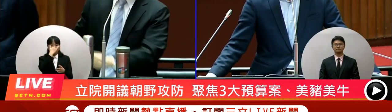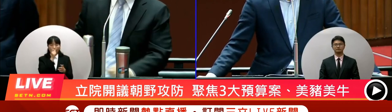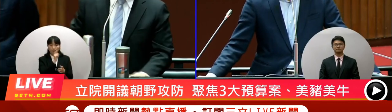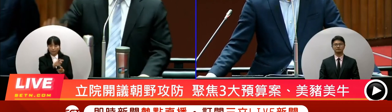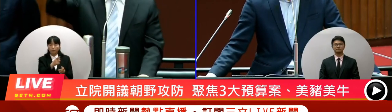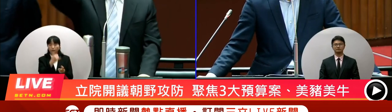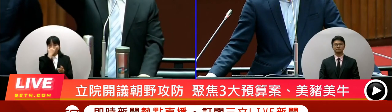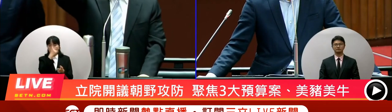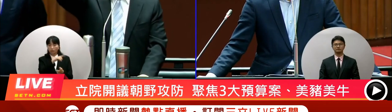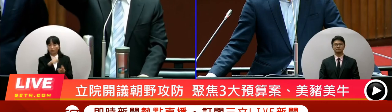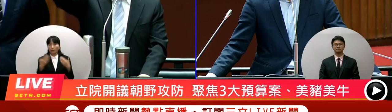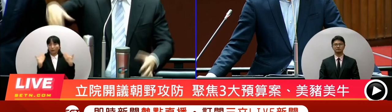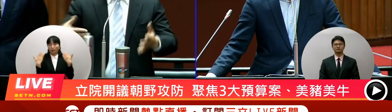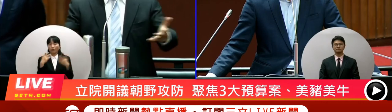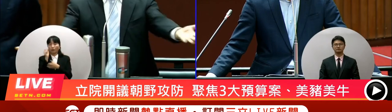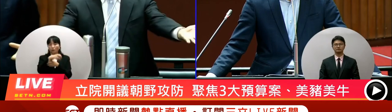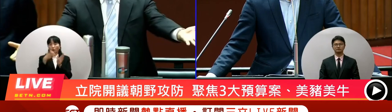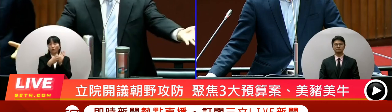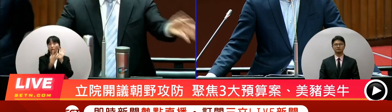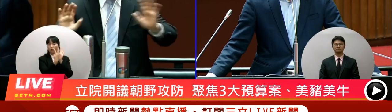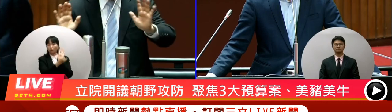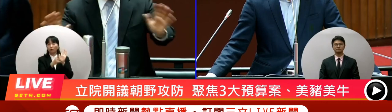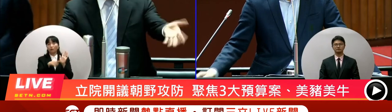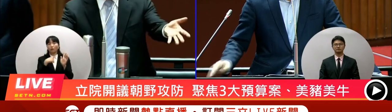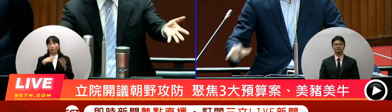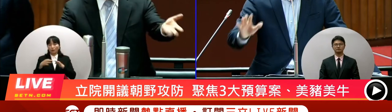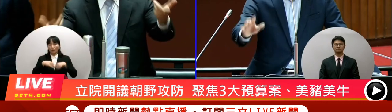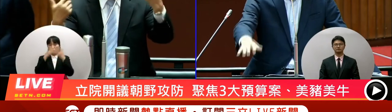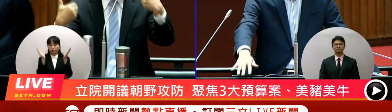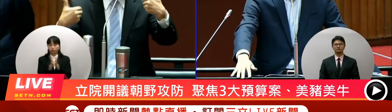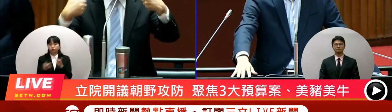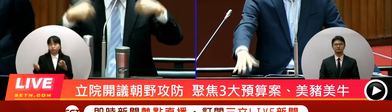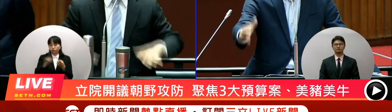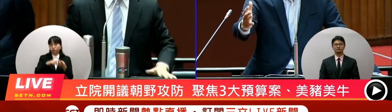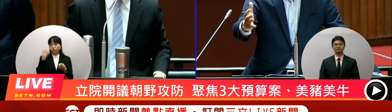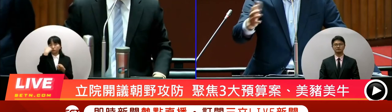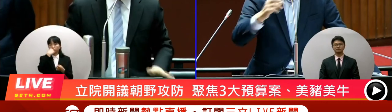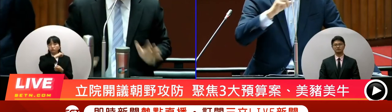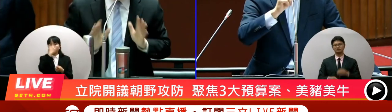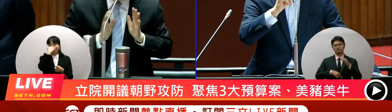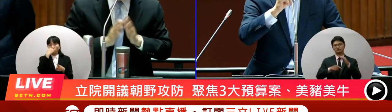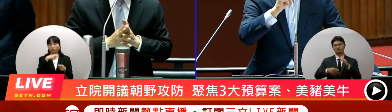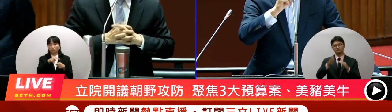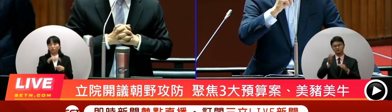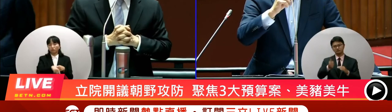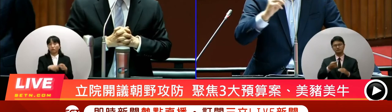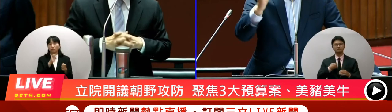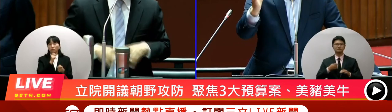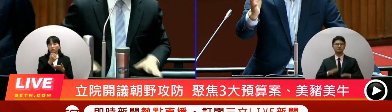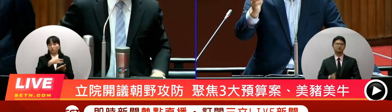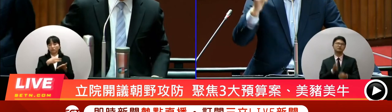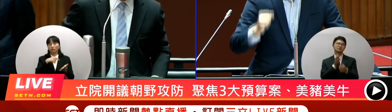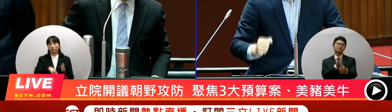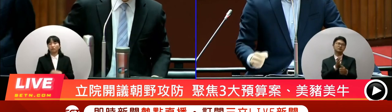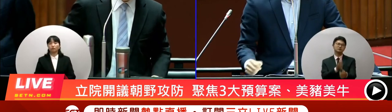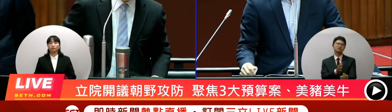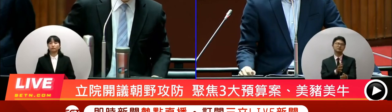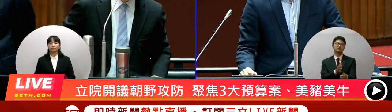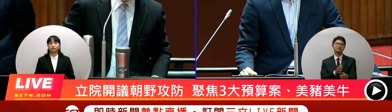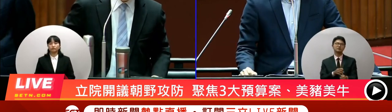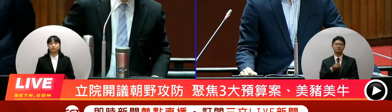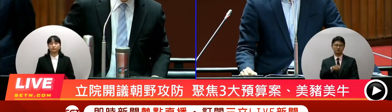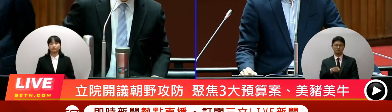的时候清楚标示我这打拢台湾的就是这种标示 院长我现在就问你到底要